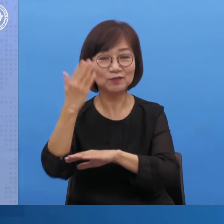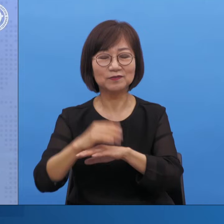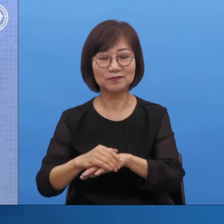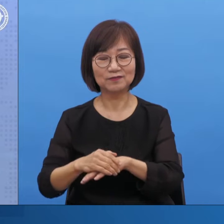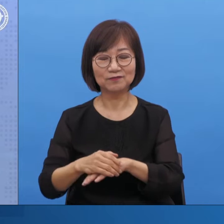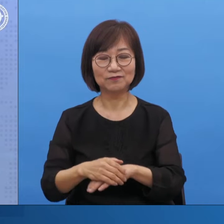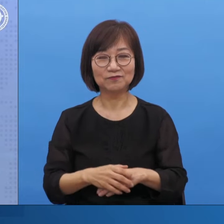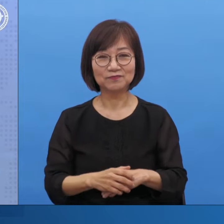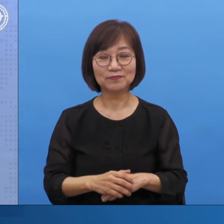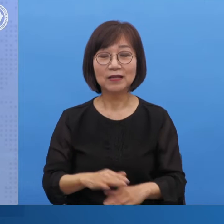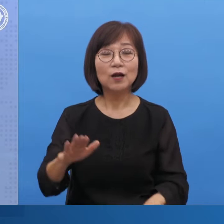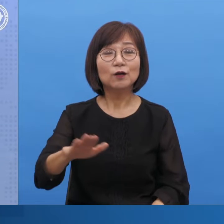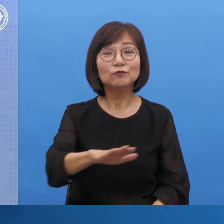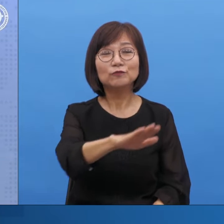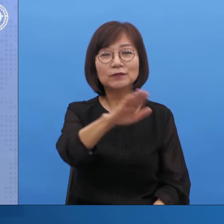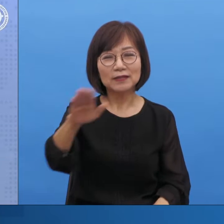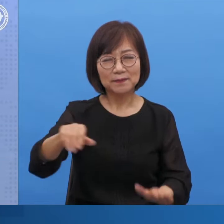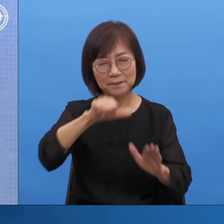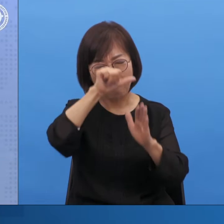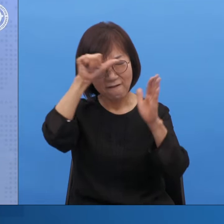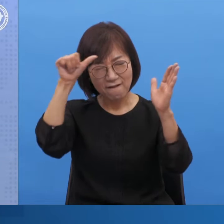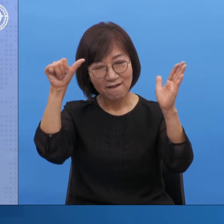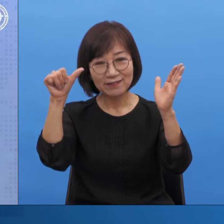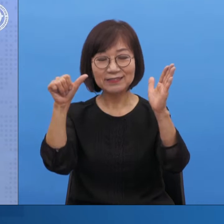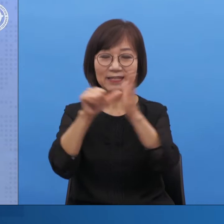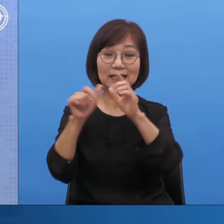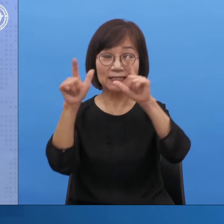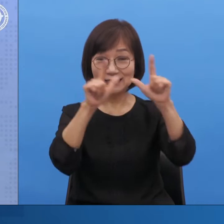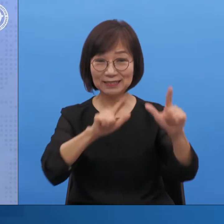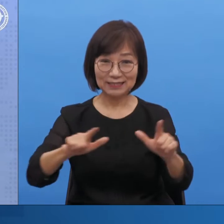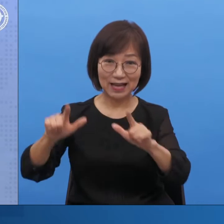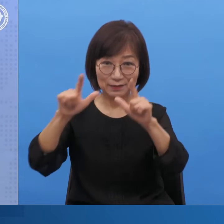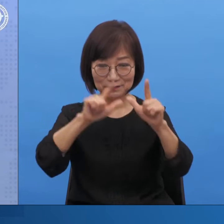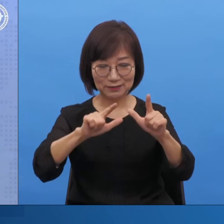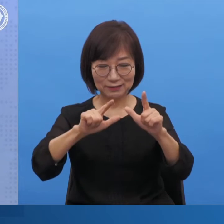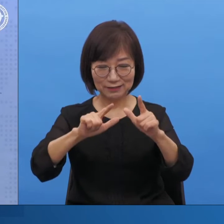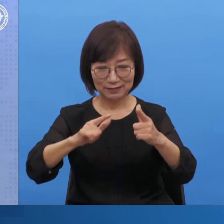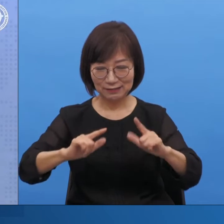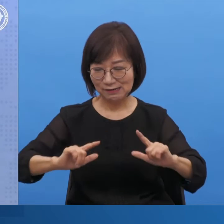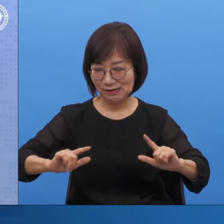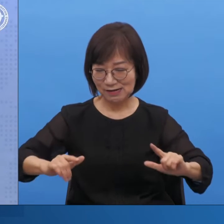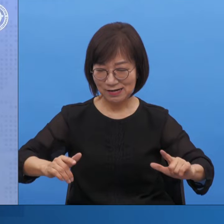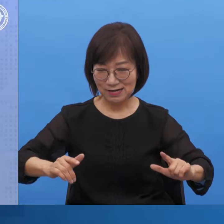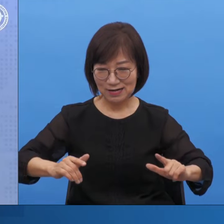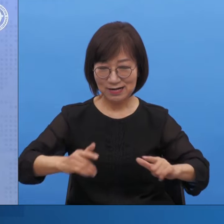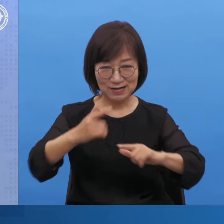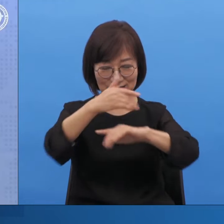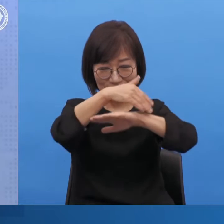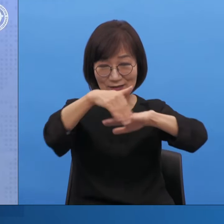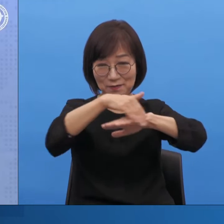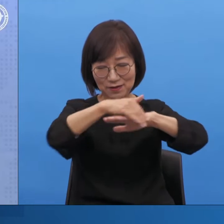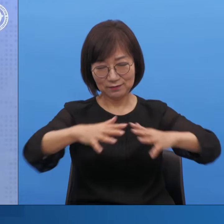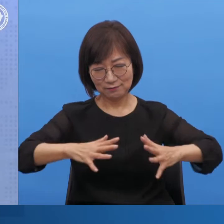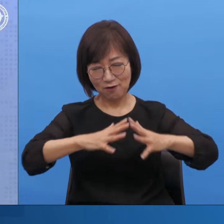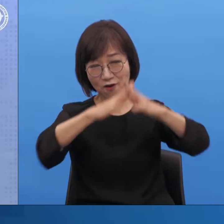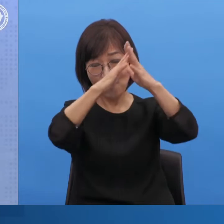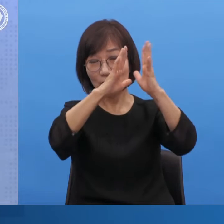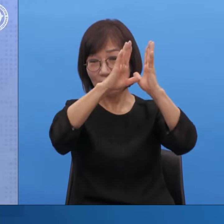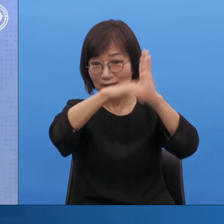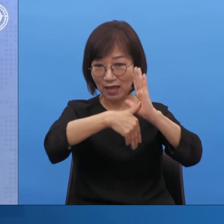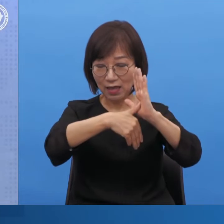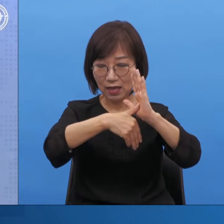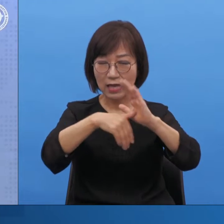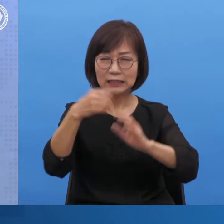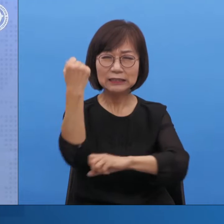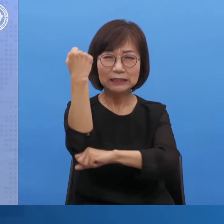인생을 건축하는데 완전히 기둥을 세울 바닥을 누구로 해야 될 것이냐. And so as you construct